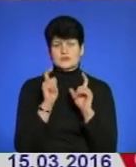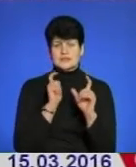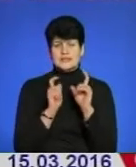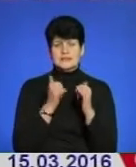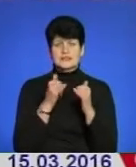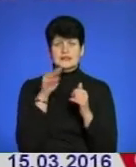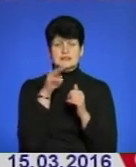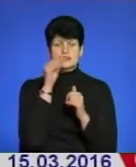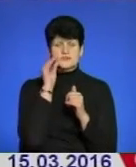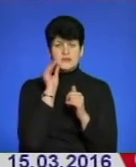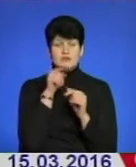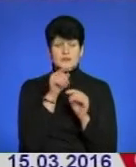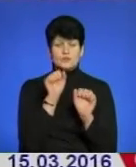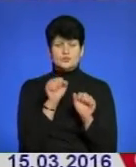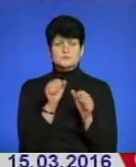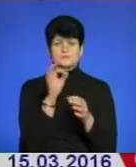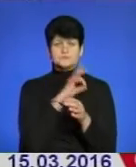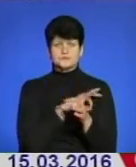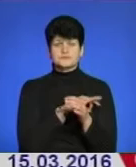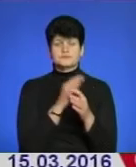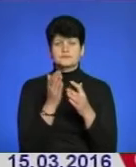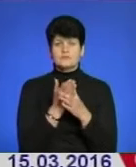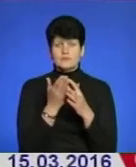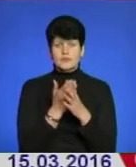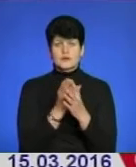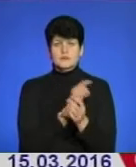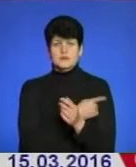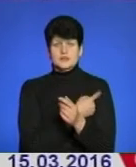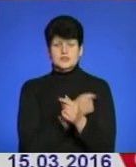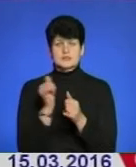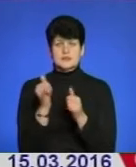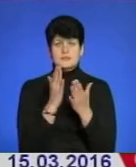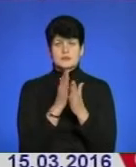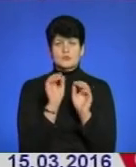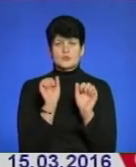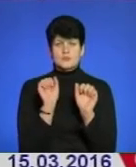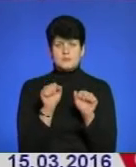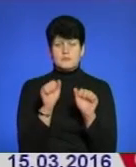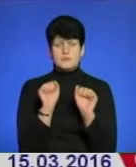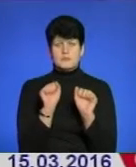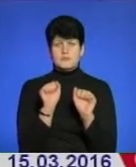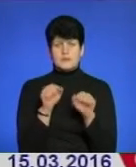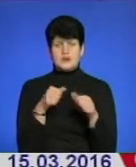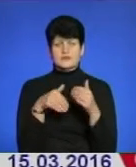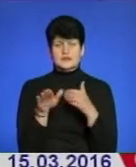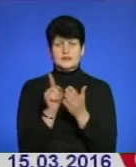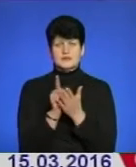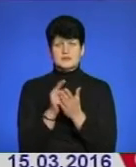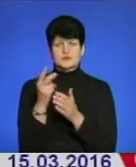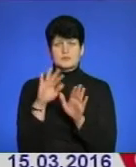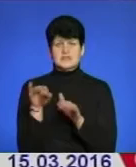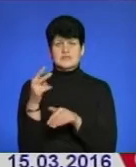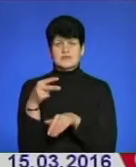військові зможуть користуватися пільговим медичним забезпеченням та матимуть право йти на пенсію після 25 років служби. Так